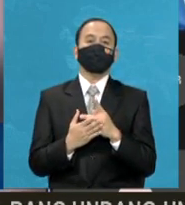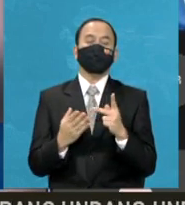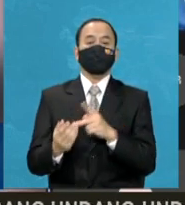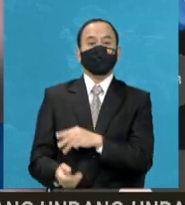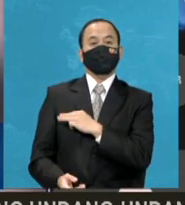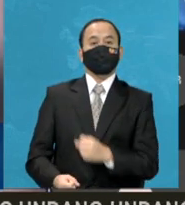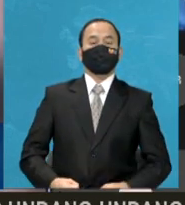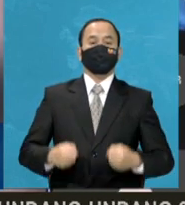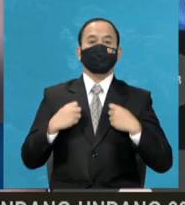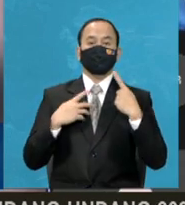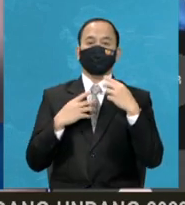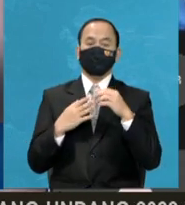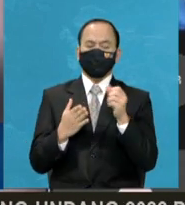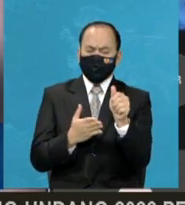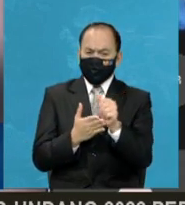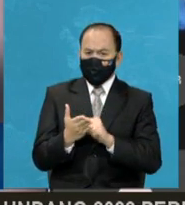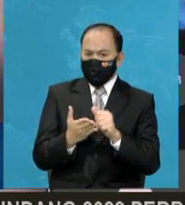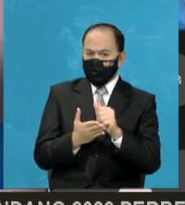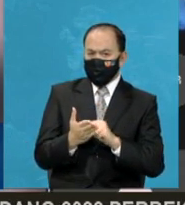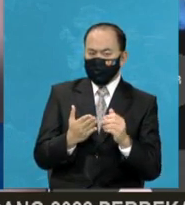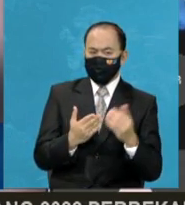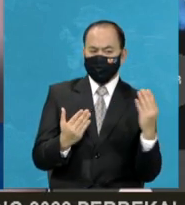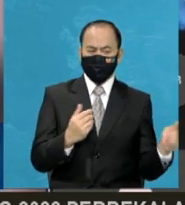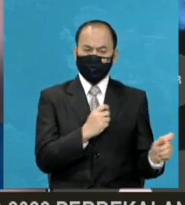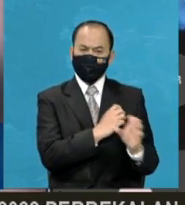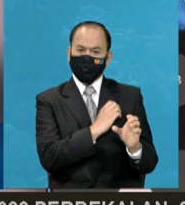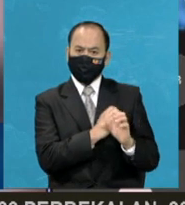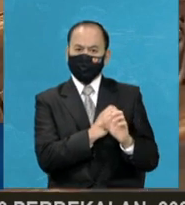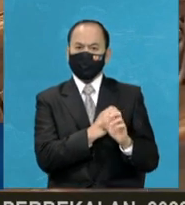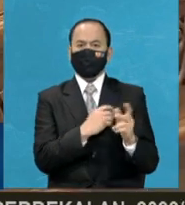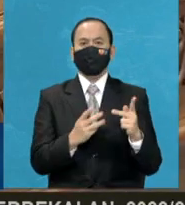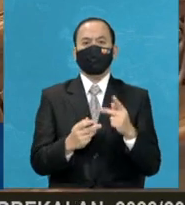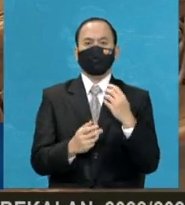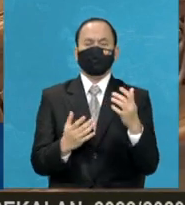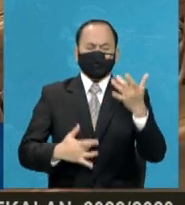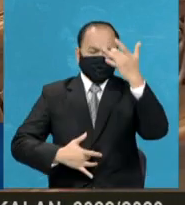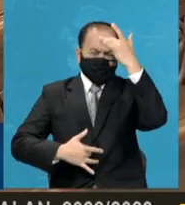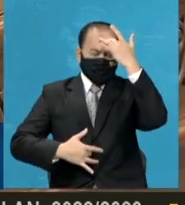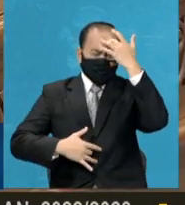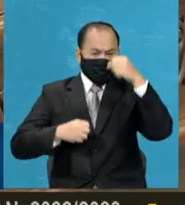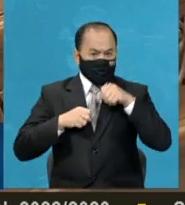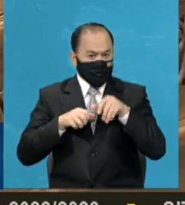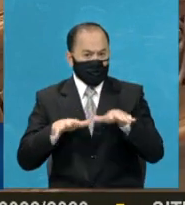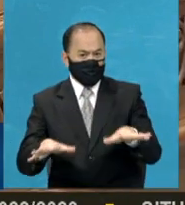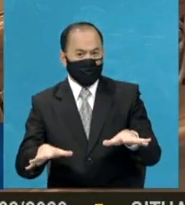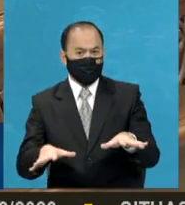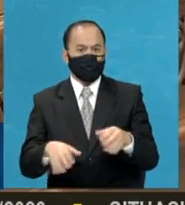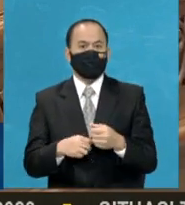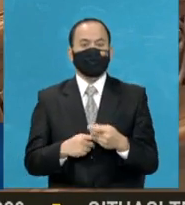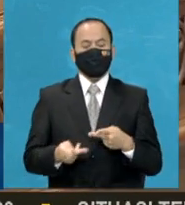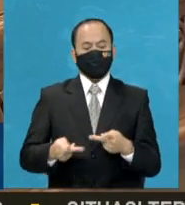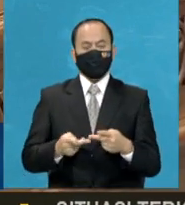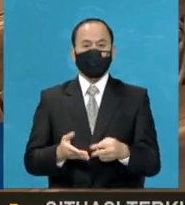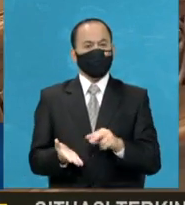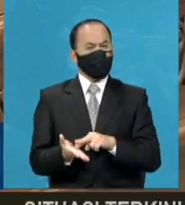aspek lautan pesakit penjahat pencegahan penyakit penyakit berjangkit dan tidak berjangkit dan penyampaian penghematan pengobatan